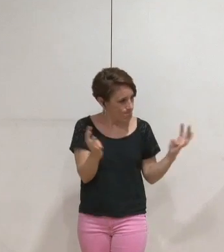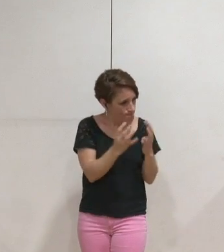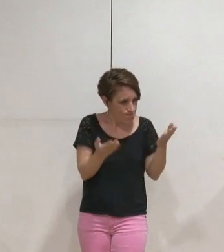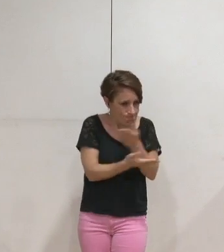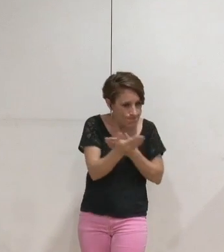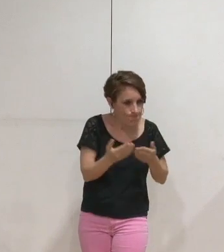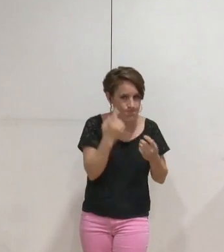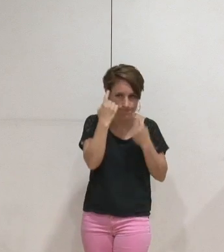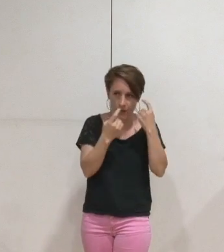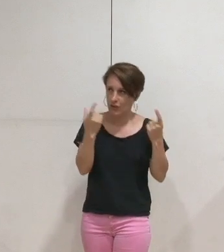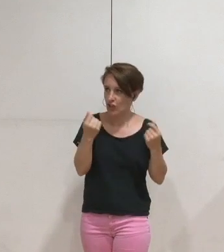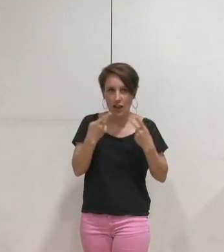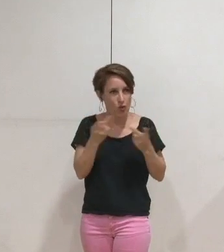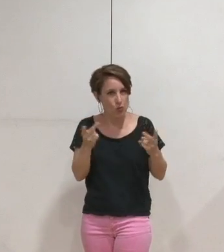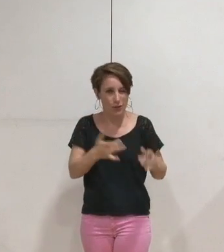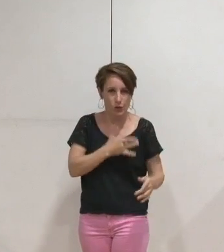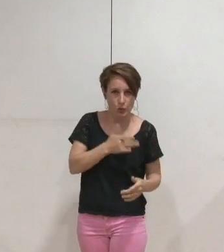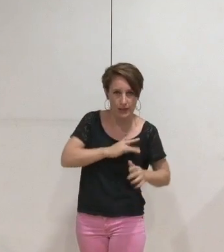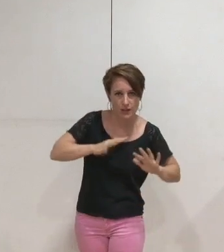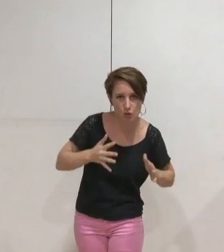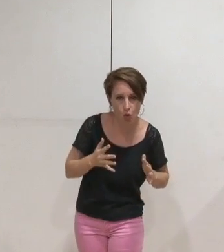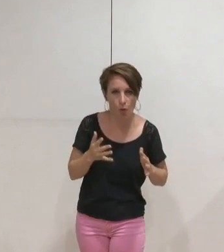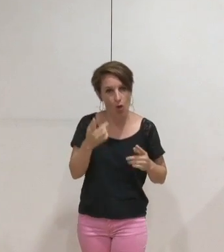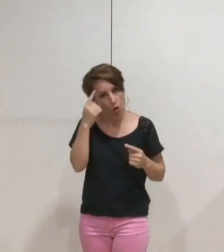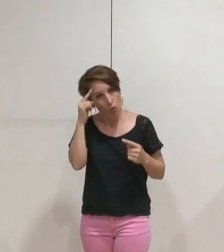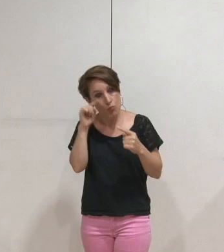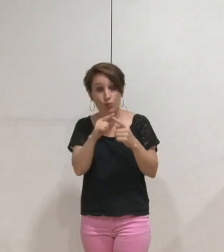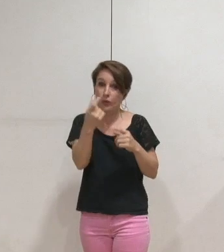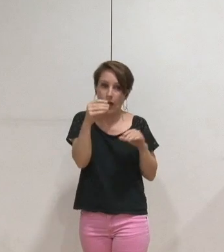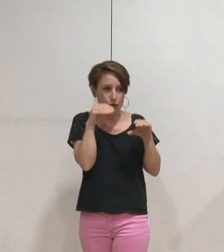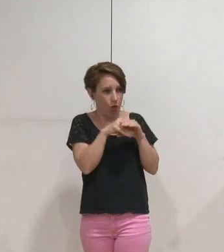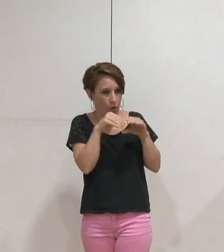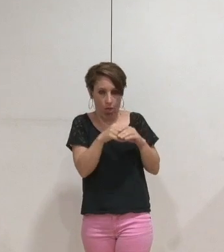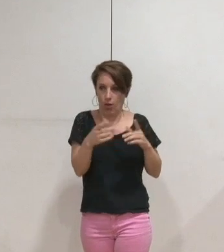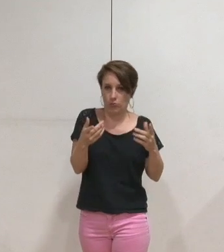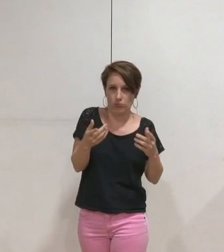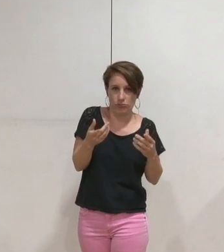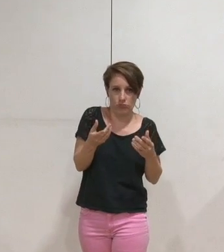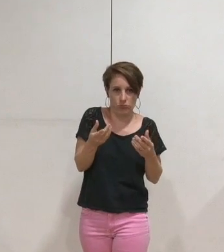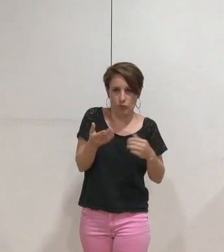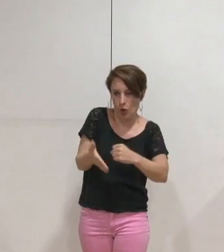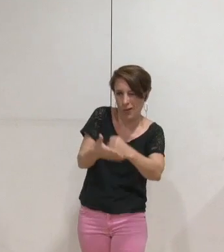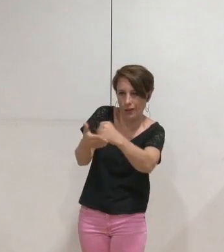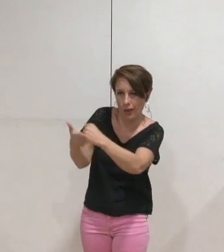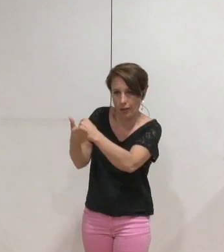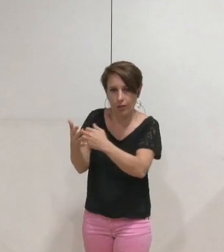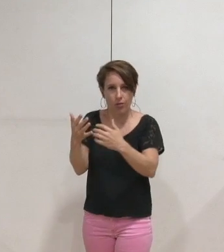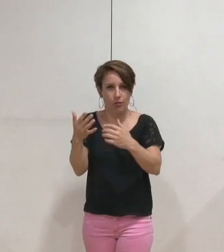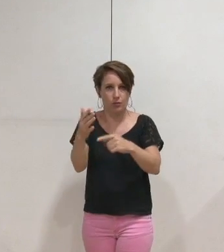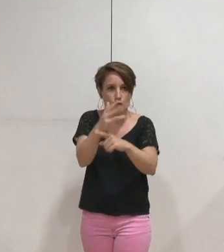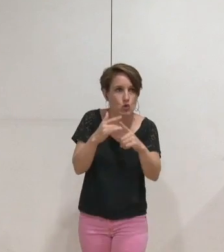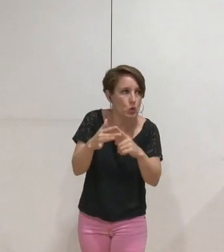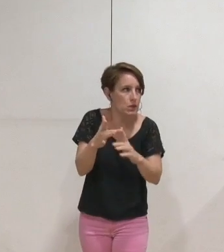de trouver des modes d'organisation qui à la fois ne coûtent pas cher et qui sont euh gérables d'un point de vue social d'un point de vue de